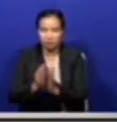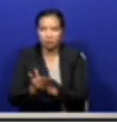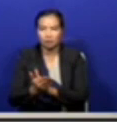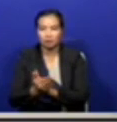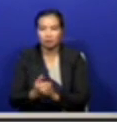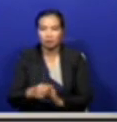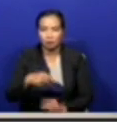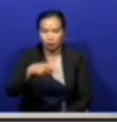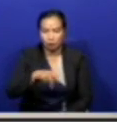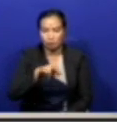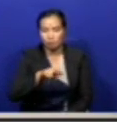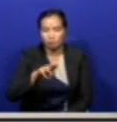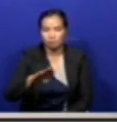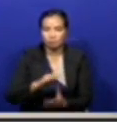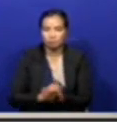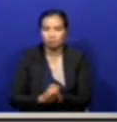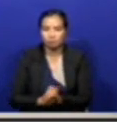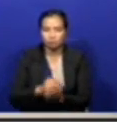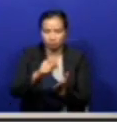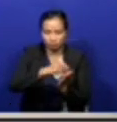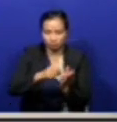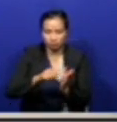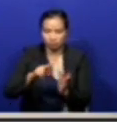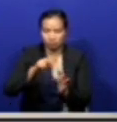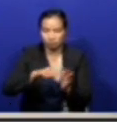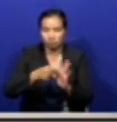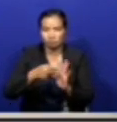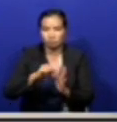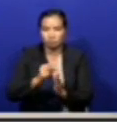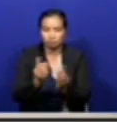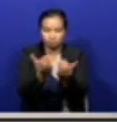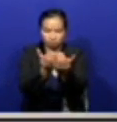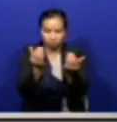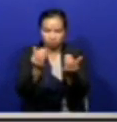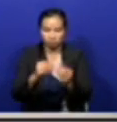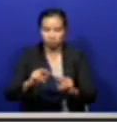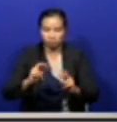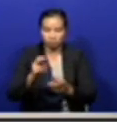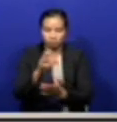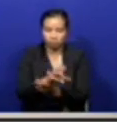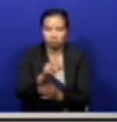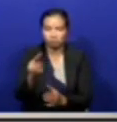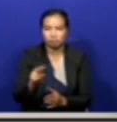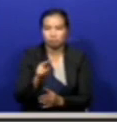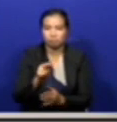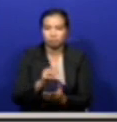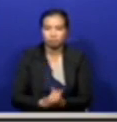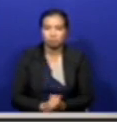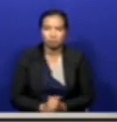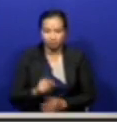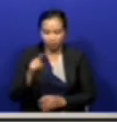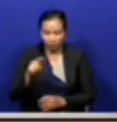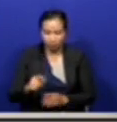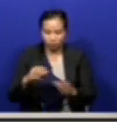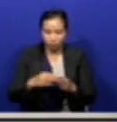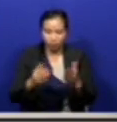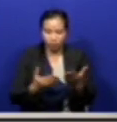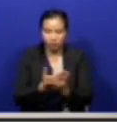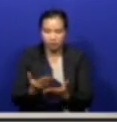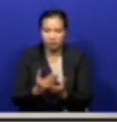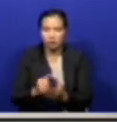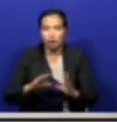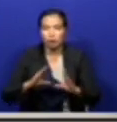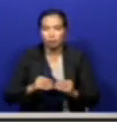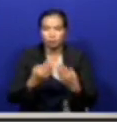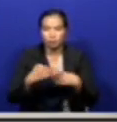ญญัติว่าด้วยการพิจารณาร่างพระราชบัญญัติประกอบรัฐธรรมนูญมาบังคับใช้เพราะต้องพิจารณาในที่ประชุมร่วมของรัฐ